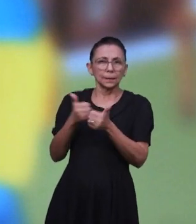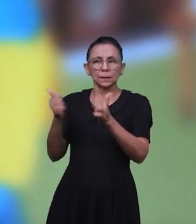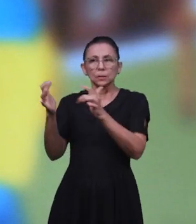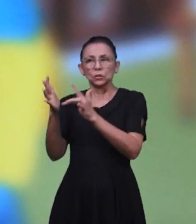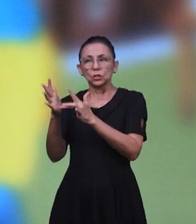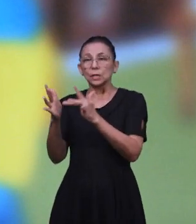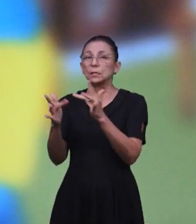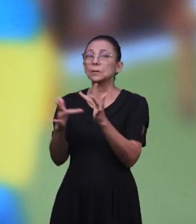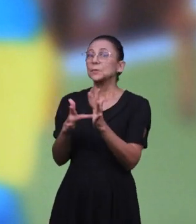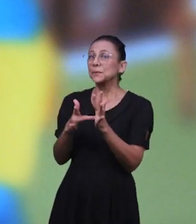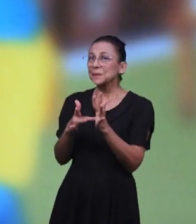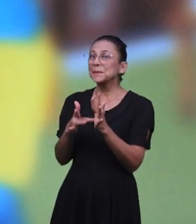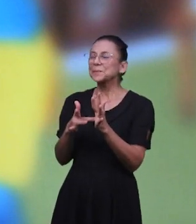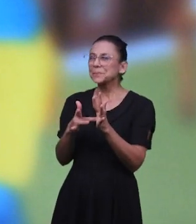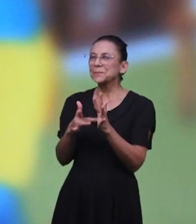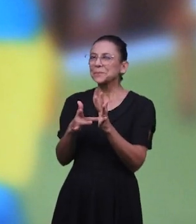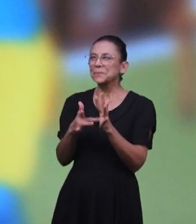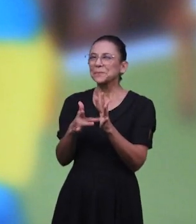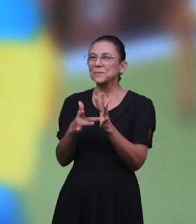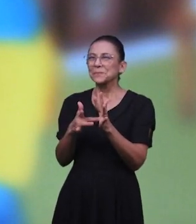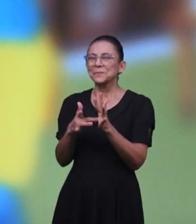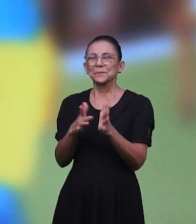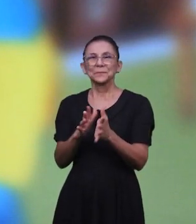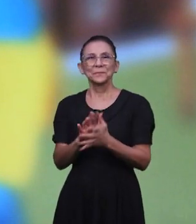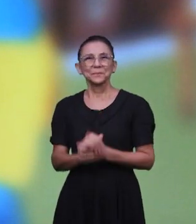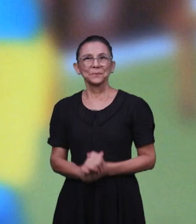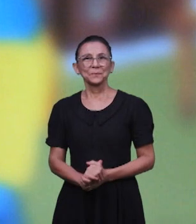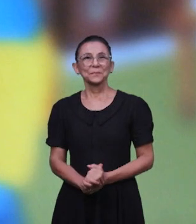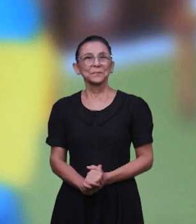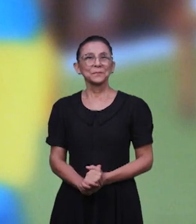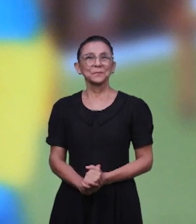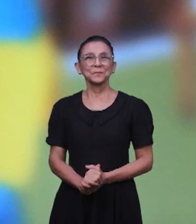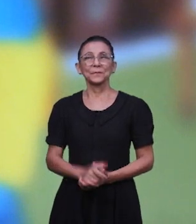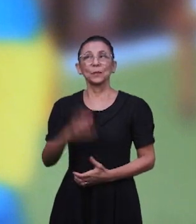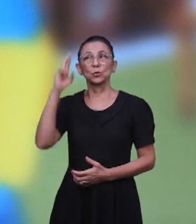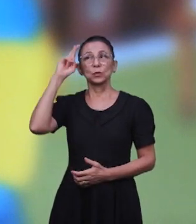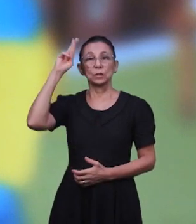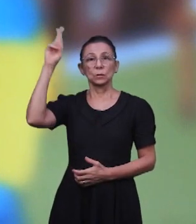de Jésus. Jésus, il est notre guide.